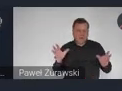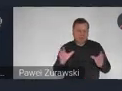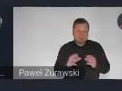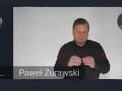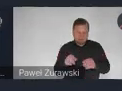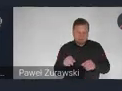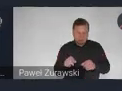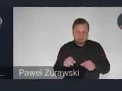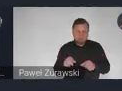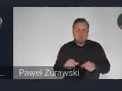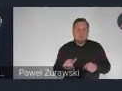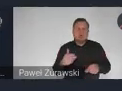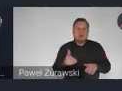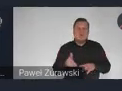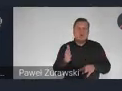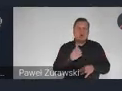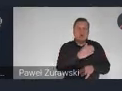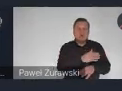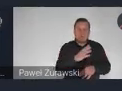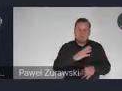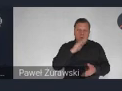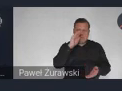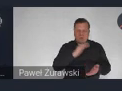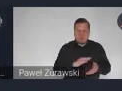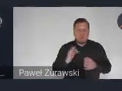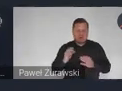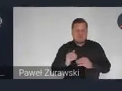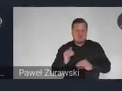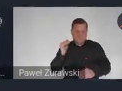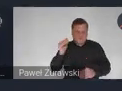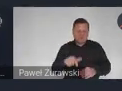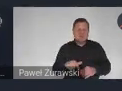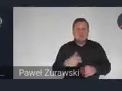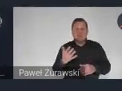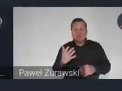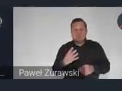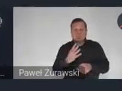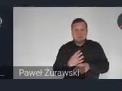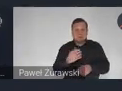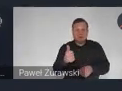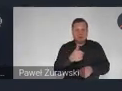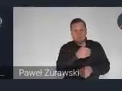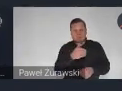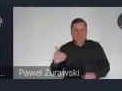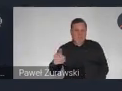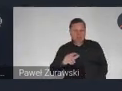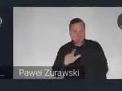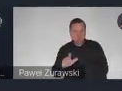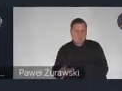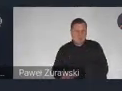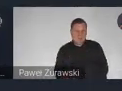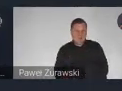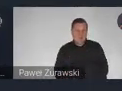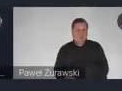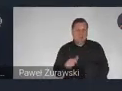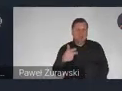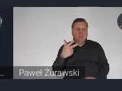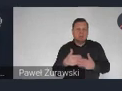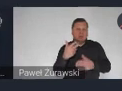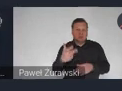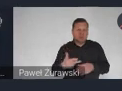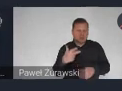stosunku do poprzednich edycji i wynosi ponad 41 milionów złotych na trzy